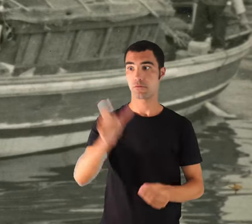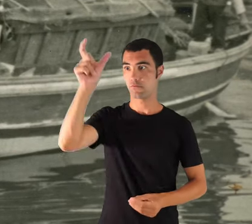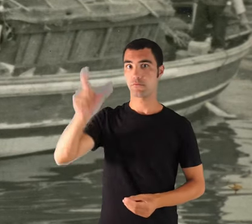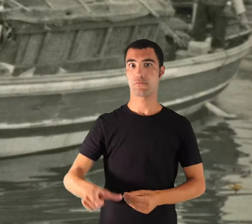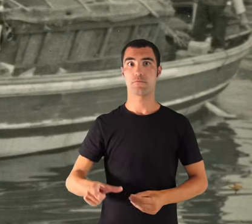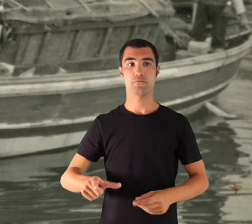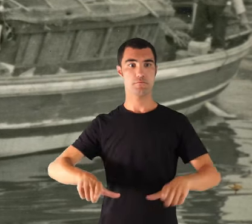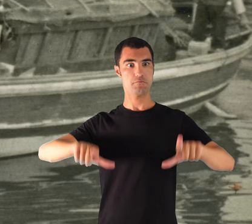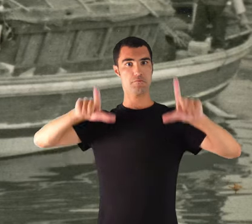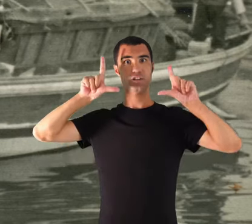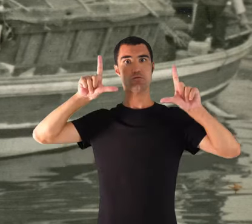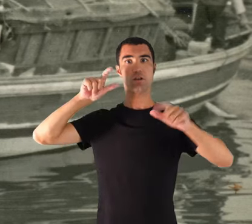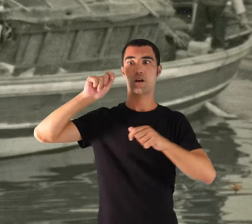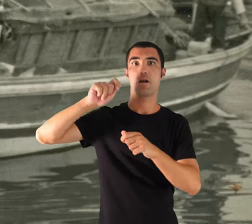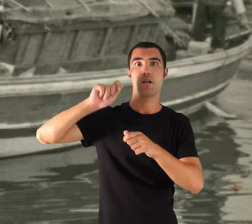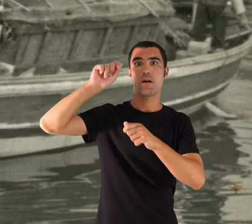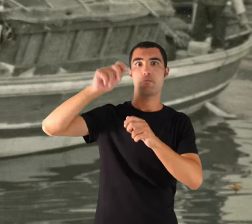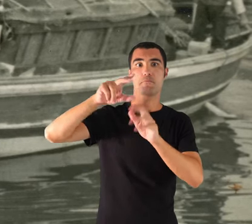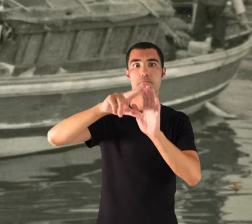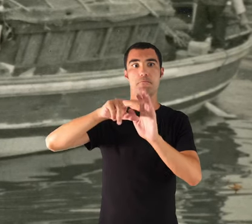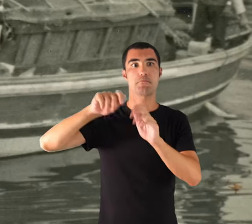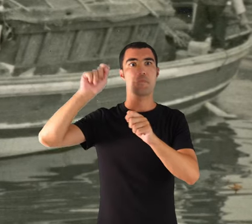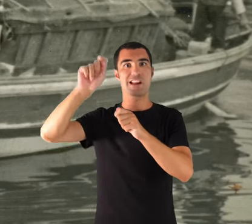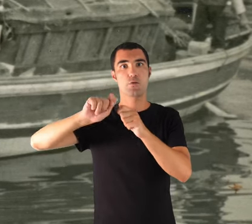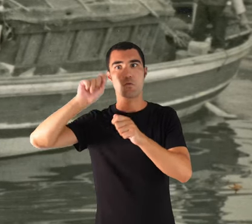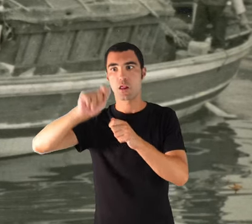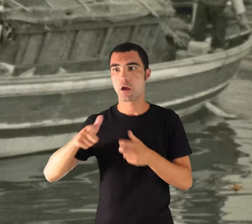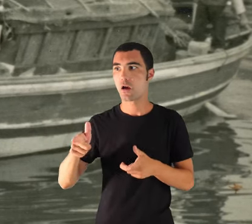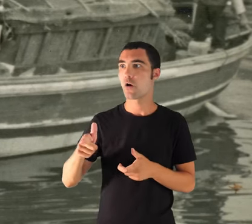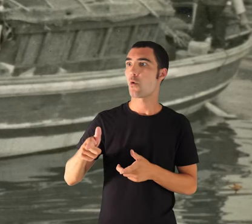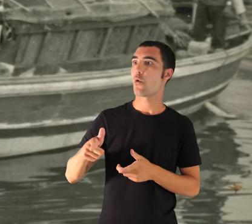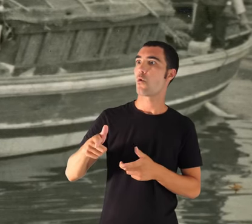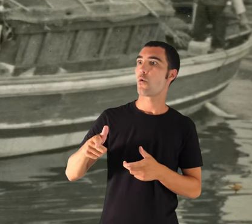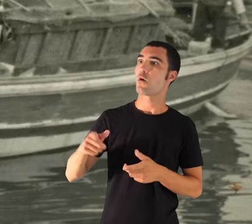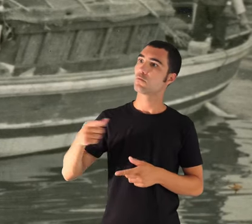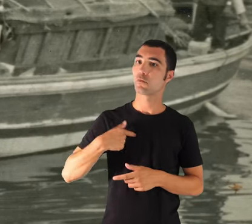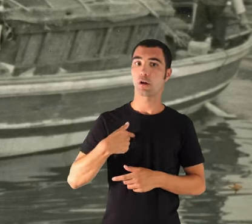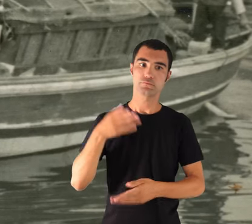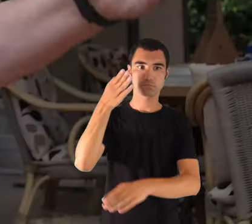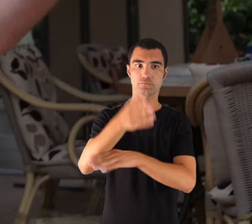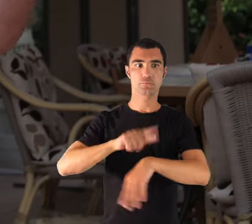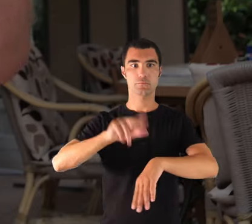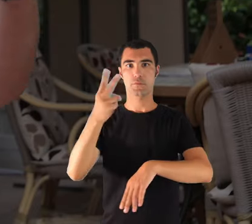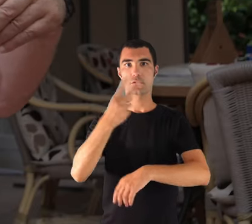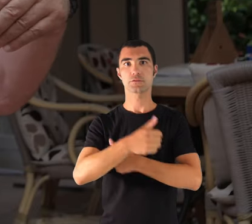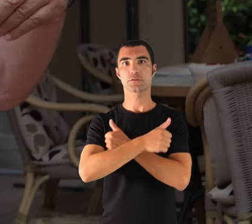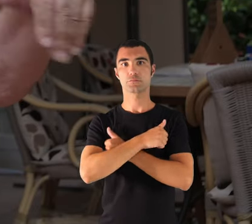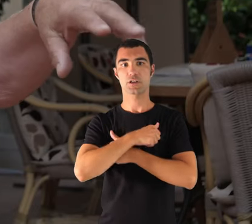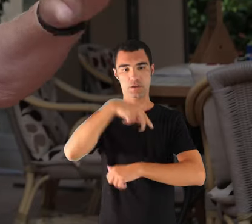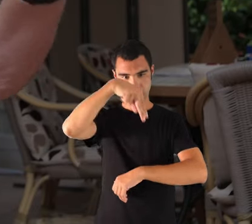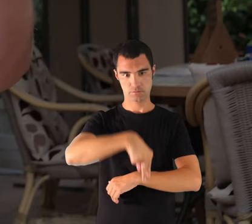va dir, capitán, tu, amb la mà a les dues, m'has d'esperar aquí. Jo a les dues procuraves allà, el carregava